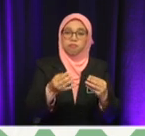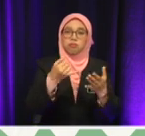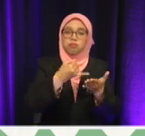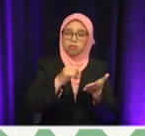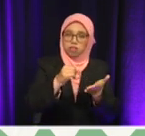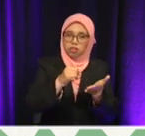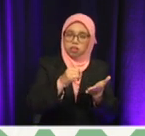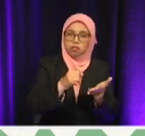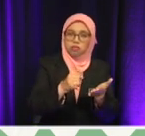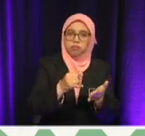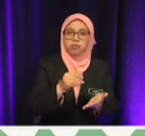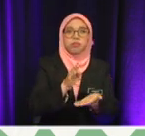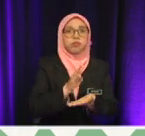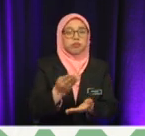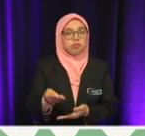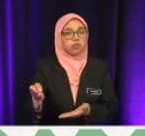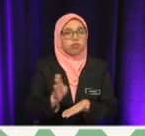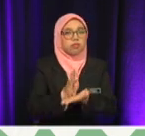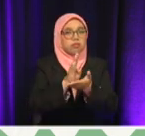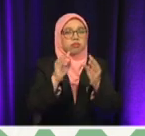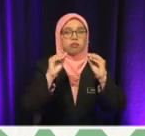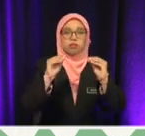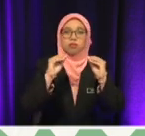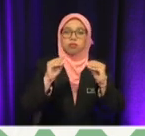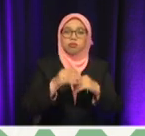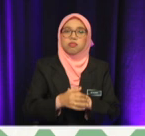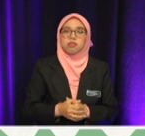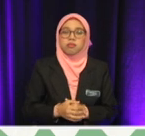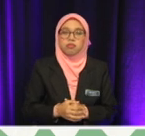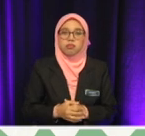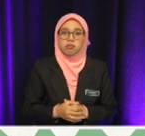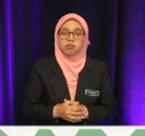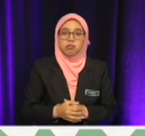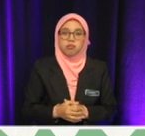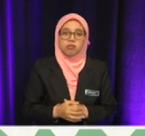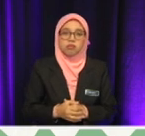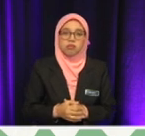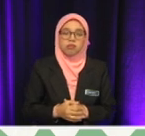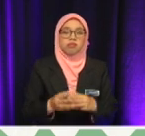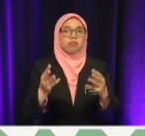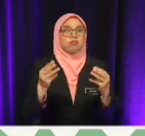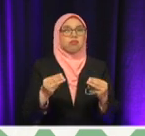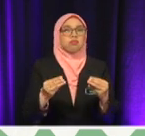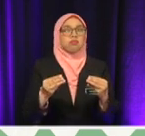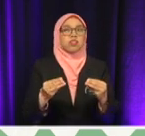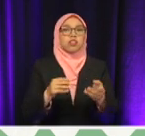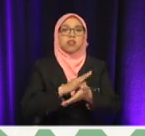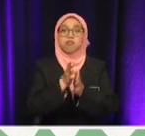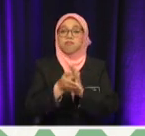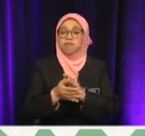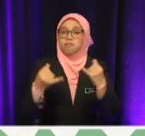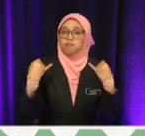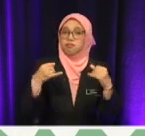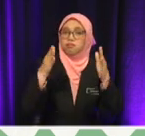perkembangan bahasa sempena hari kanak-kanak sedunia peringkat daerah. Okey, nak jadi usahawan dan ni. Okey, jadi